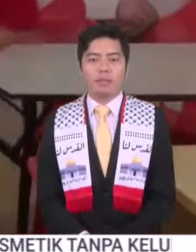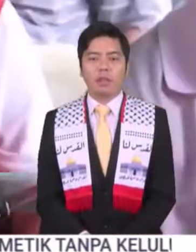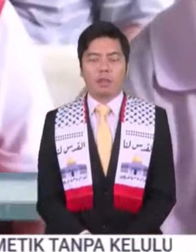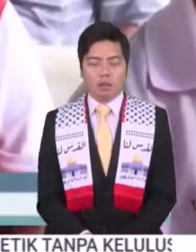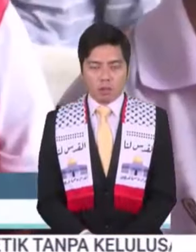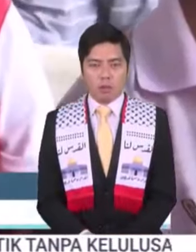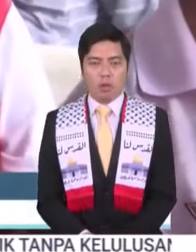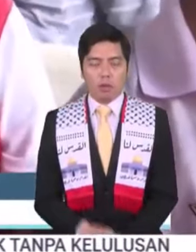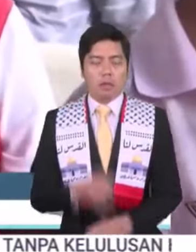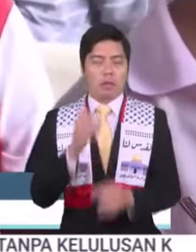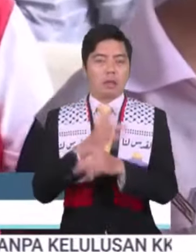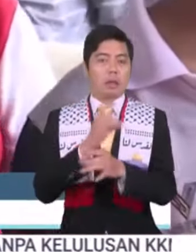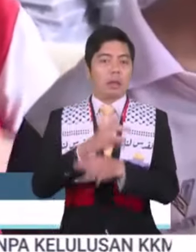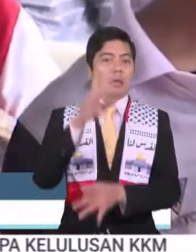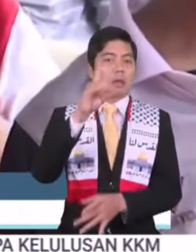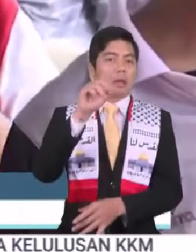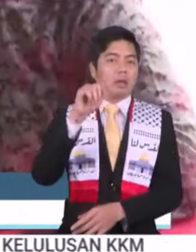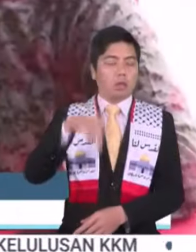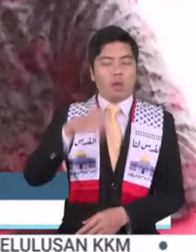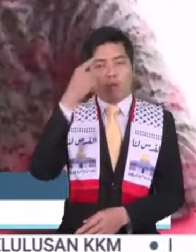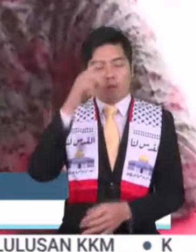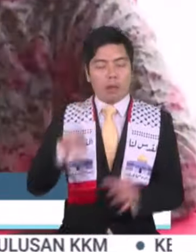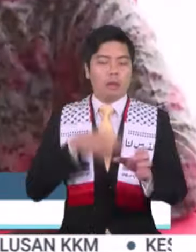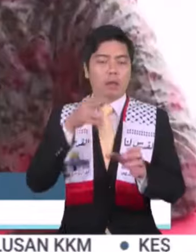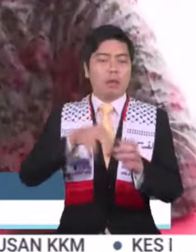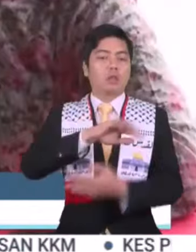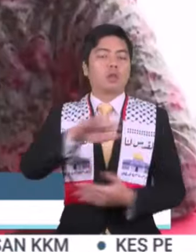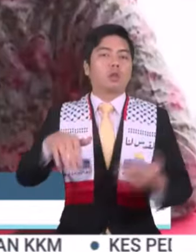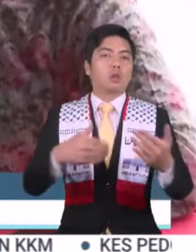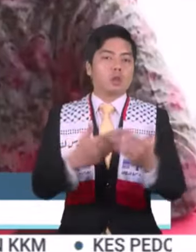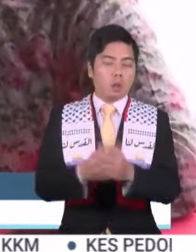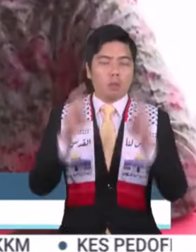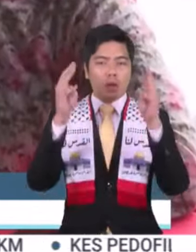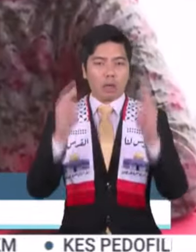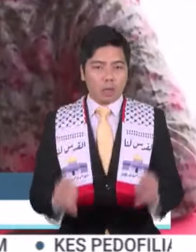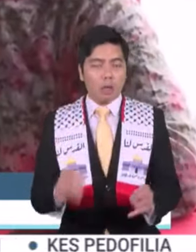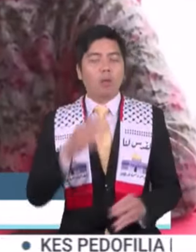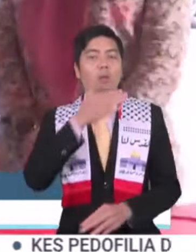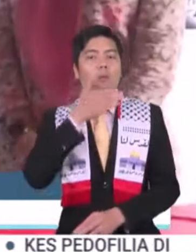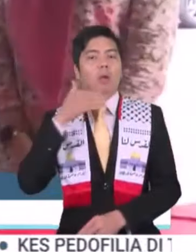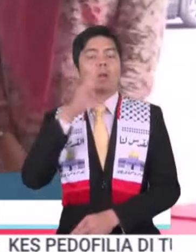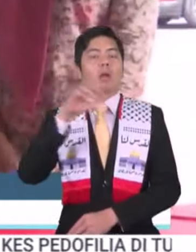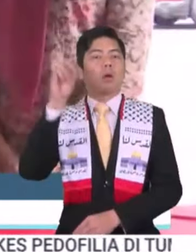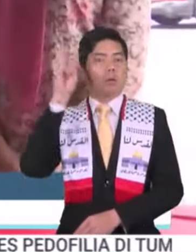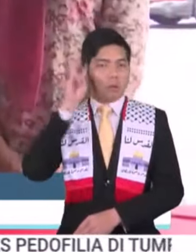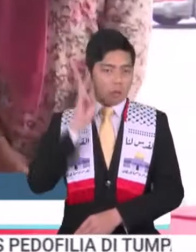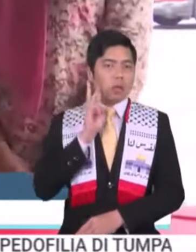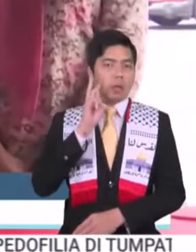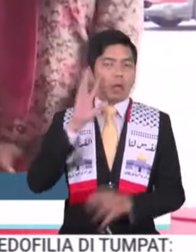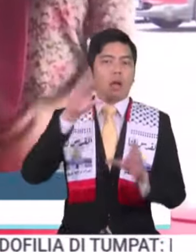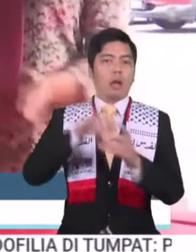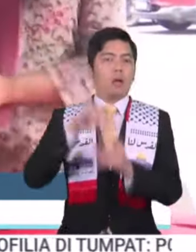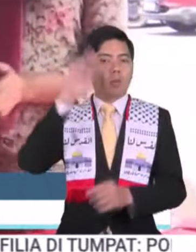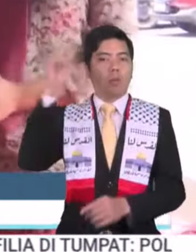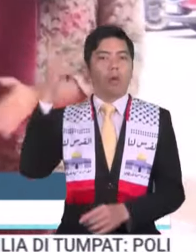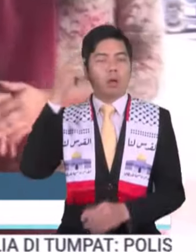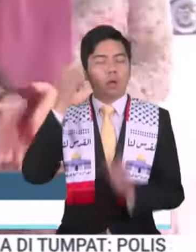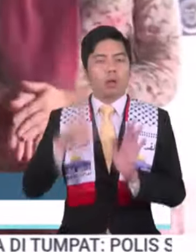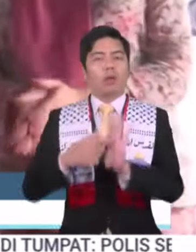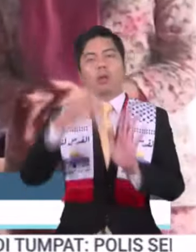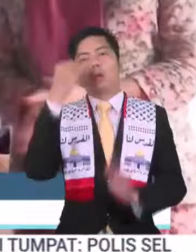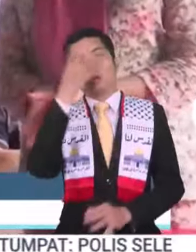Sementara itu, komitmen DAP untuk melibatkan semua kelompok masyarakat termasuk belia dan wanita dalam bidang politik terselah